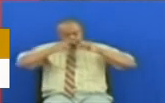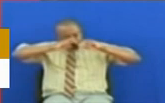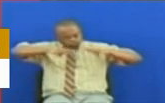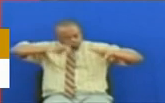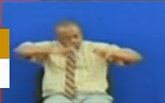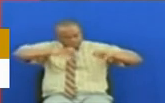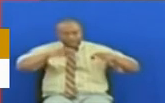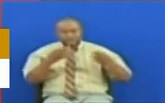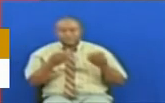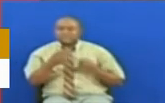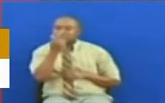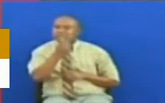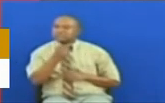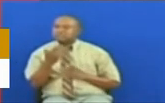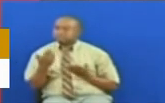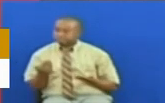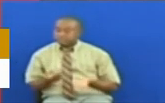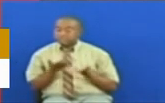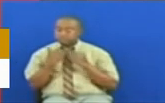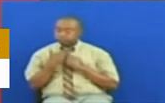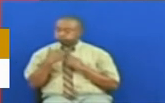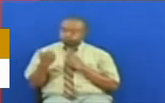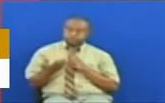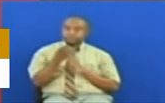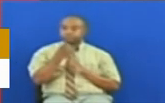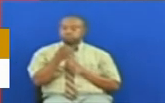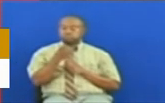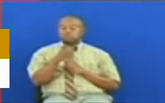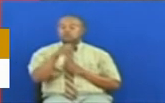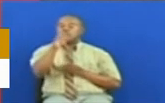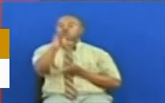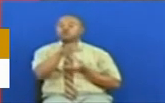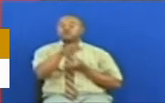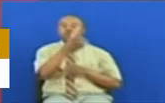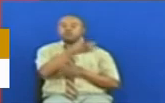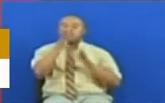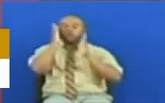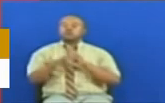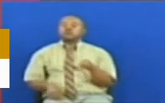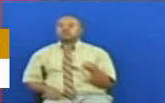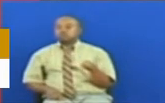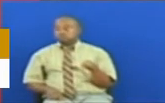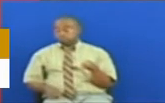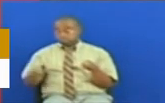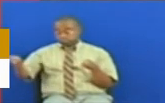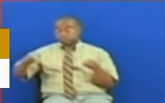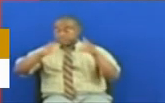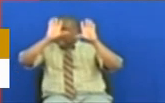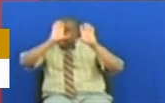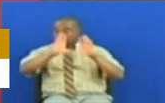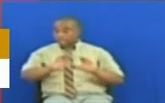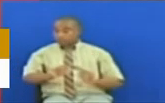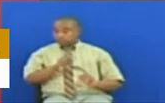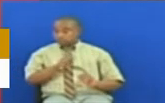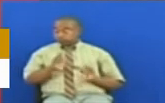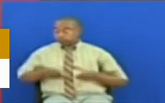letu litakavyoweza kunufaika na uvuvi wa bahari kuu, na taarifa ile